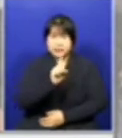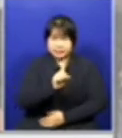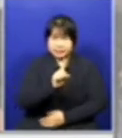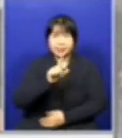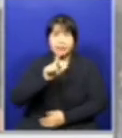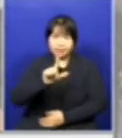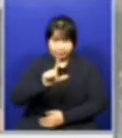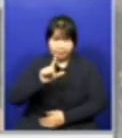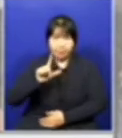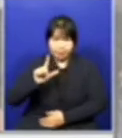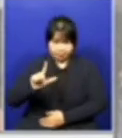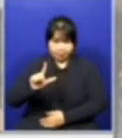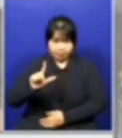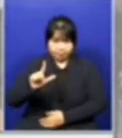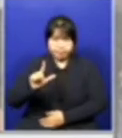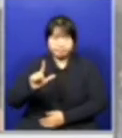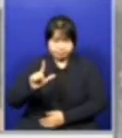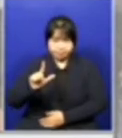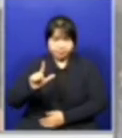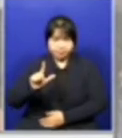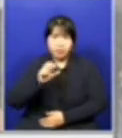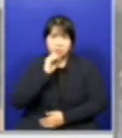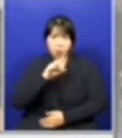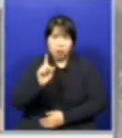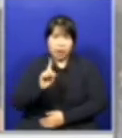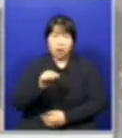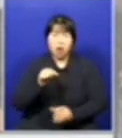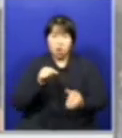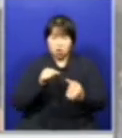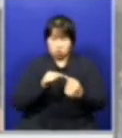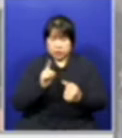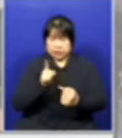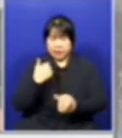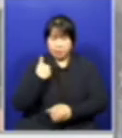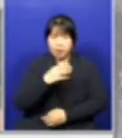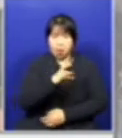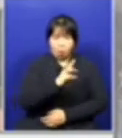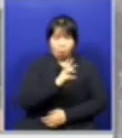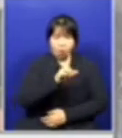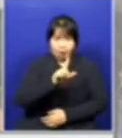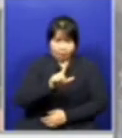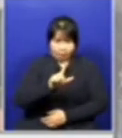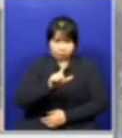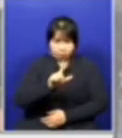1,000,000,000 บาทคือส่วนที่